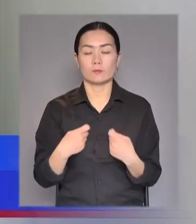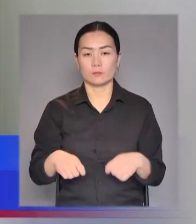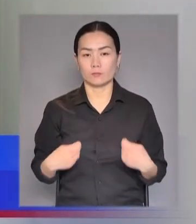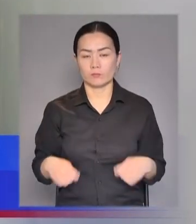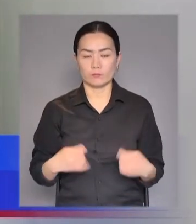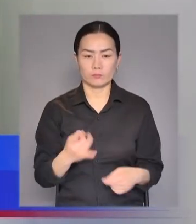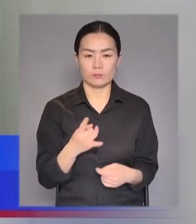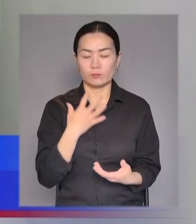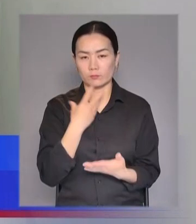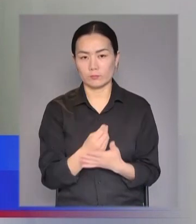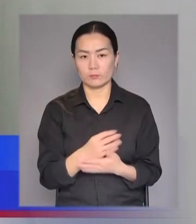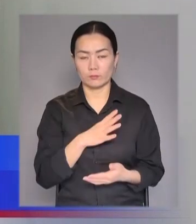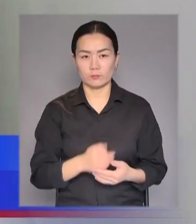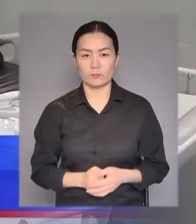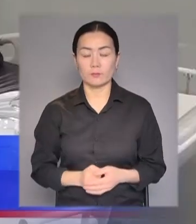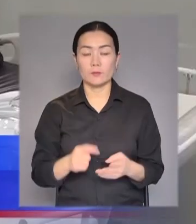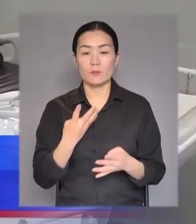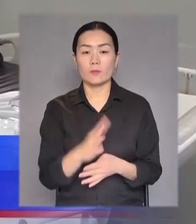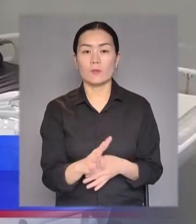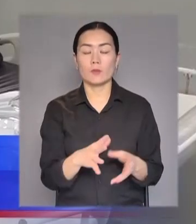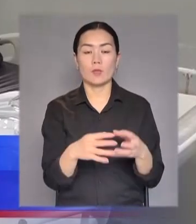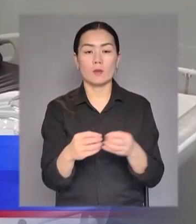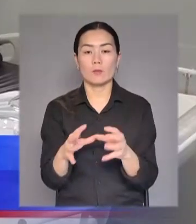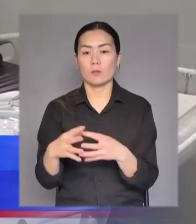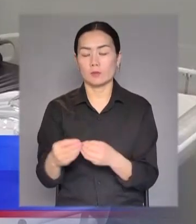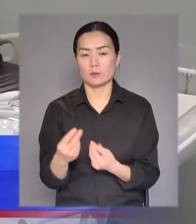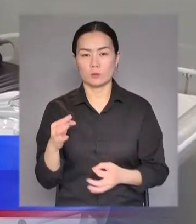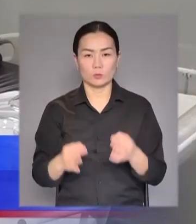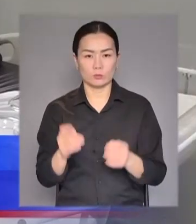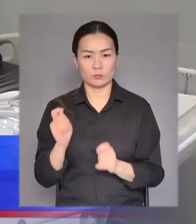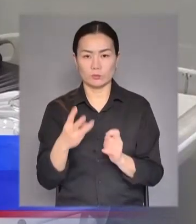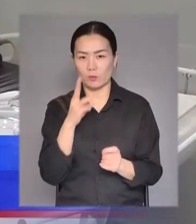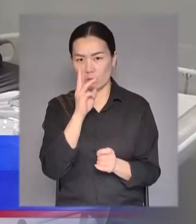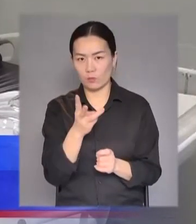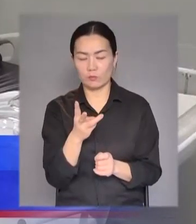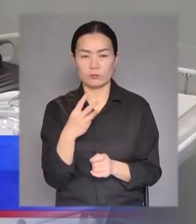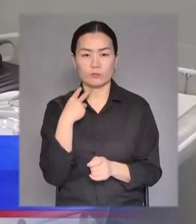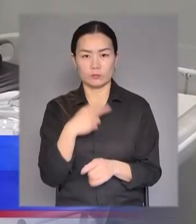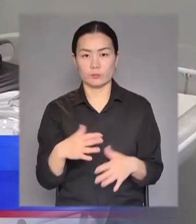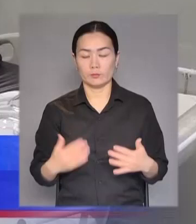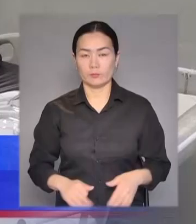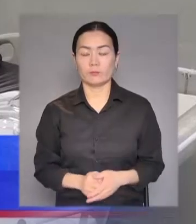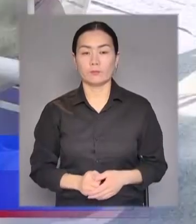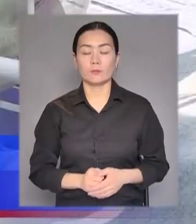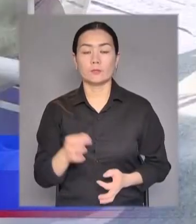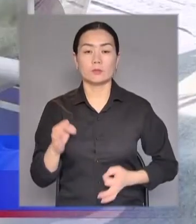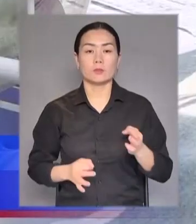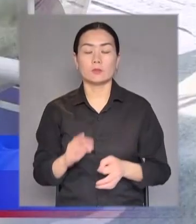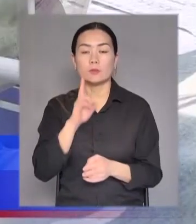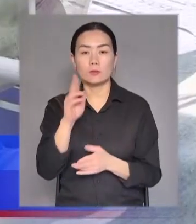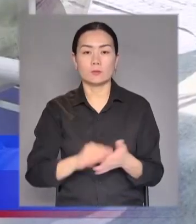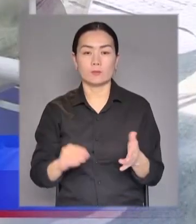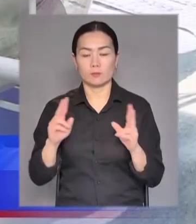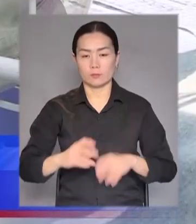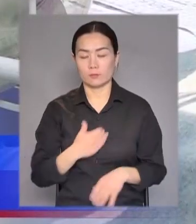торговлю несовершеннолетними а четверо других фигурантов дело получили только 3 года ли условно осужденные подали